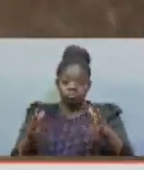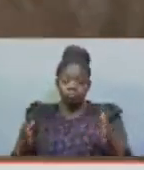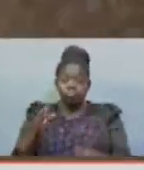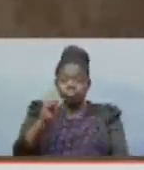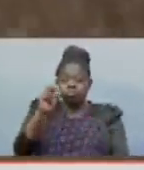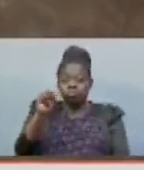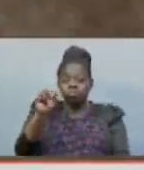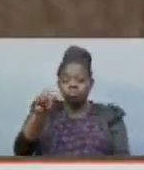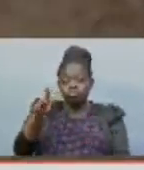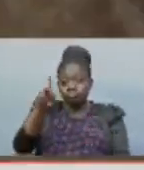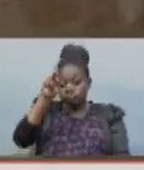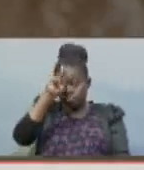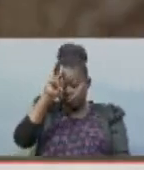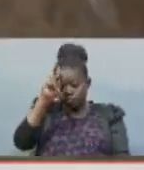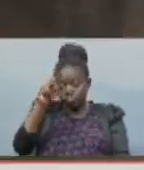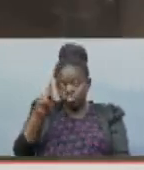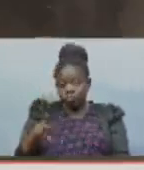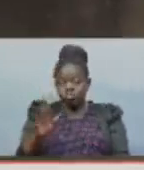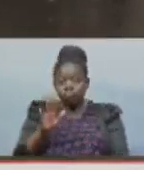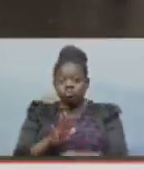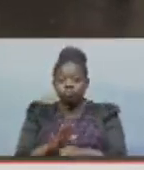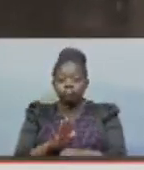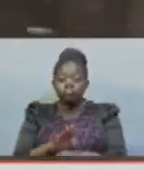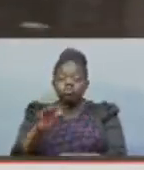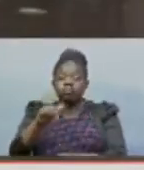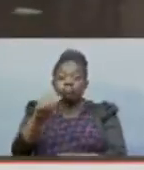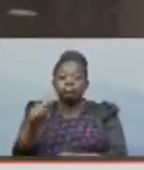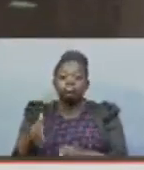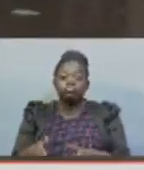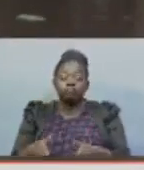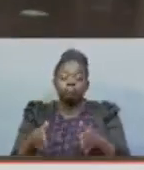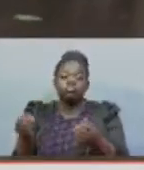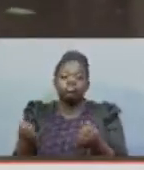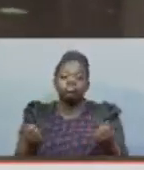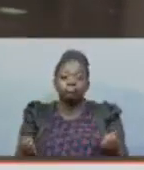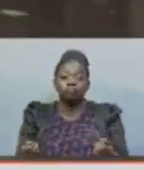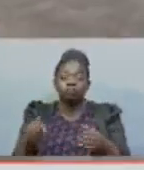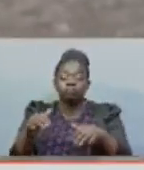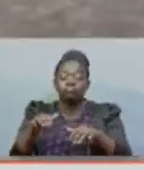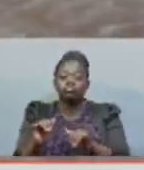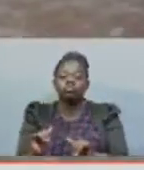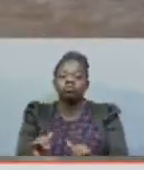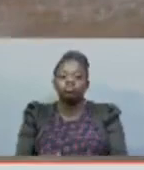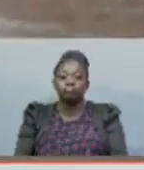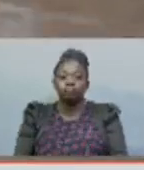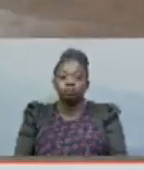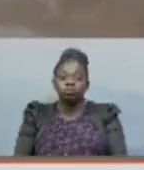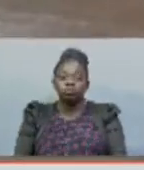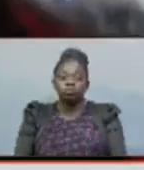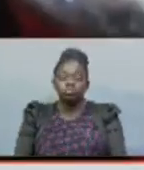vile jem nekupa kompleks zubadi sijuli wa mazim ngeimu kuduko kulia motoka bikuwa midemo